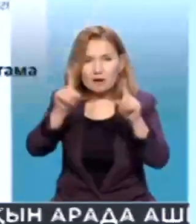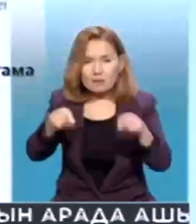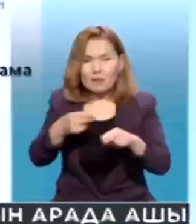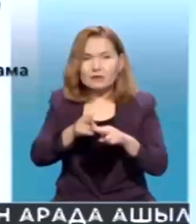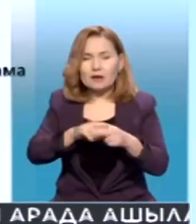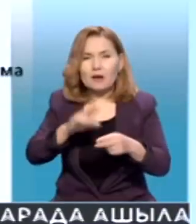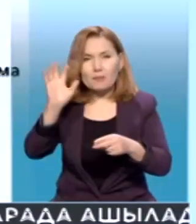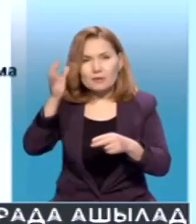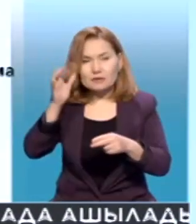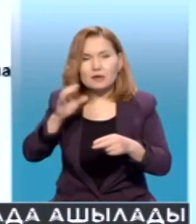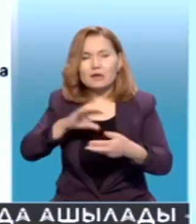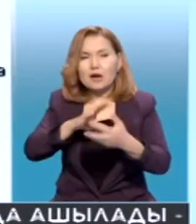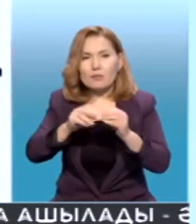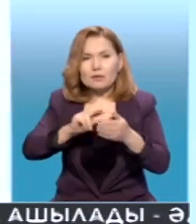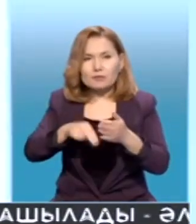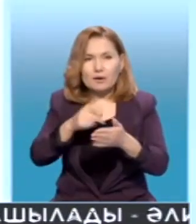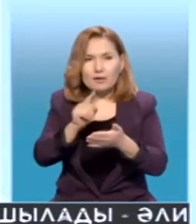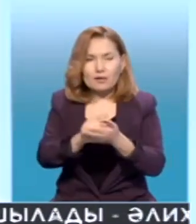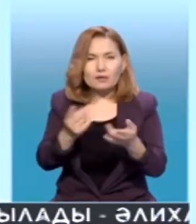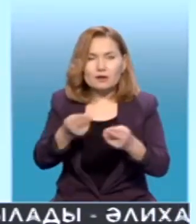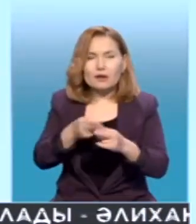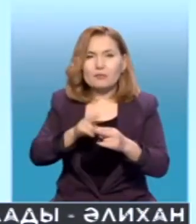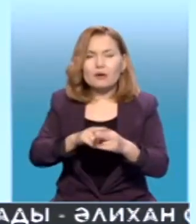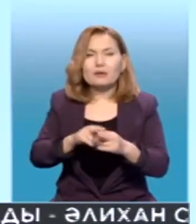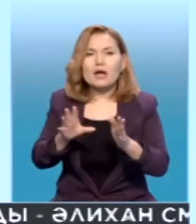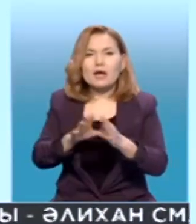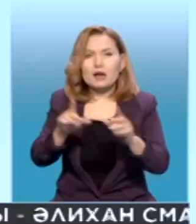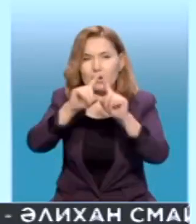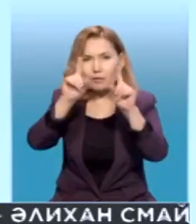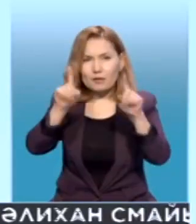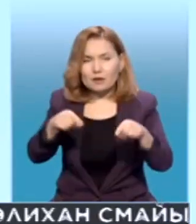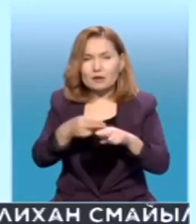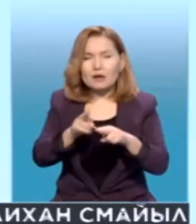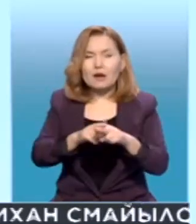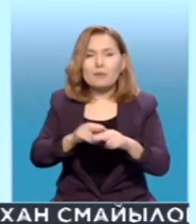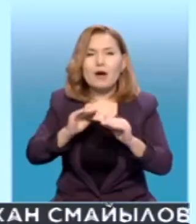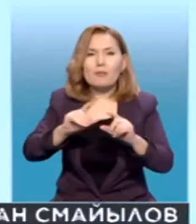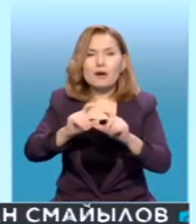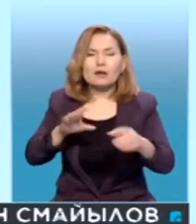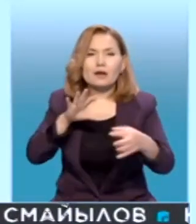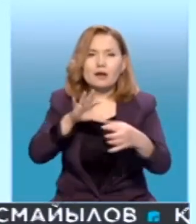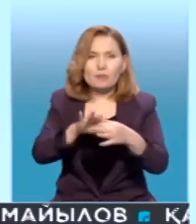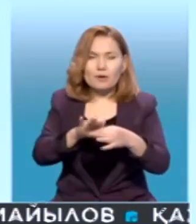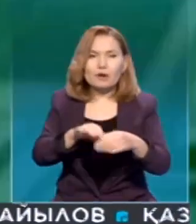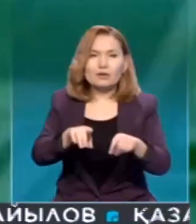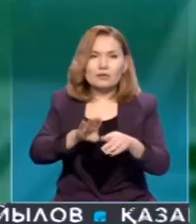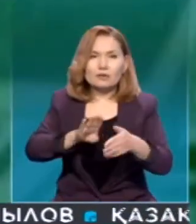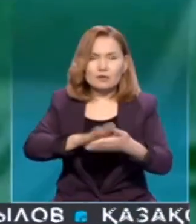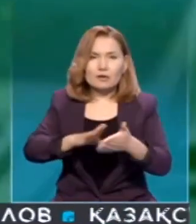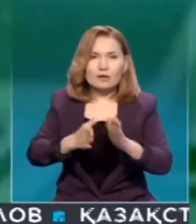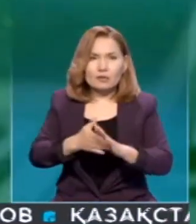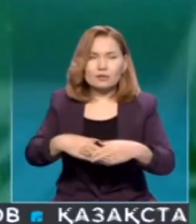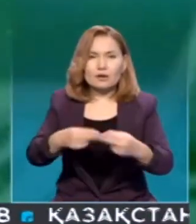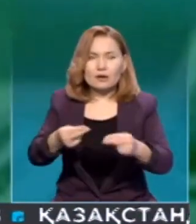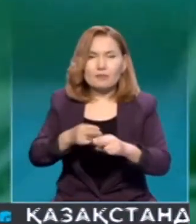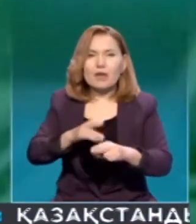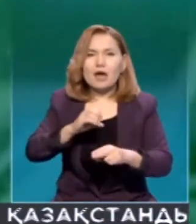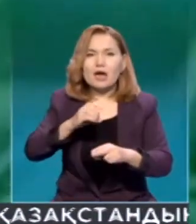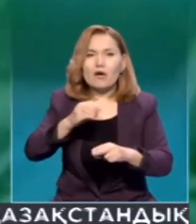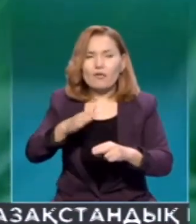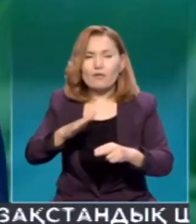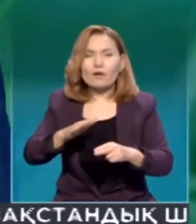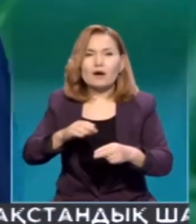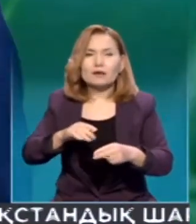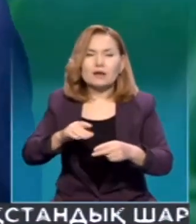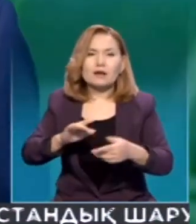педагогикалық консультация қорытындысы. Екіншісі, электрондық жолдаманы балабақшаға тіркеу және шартты жасасу. Сондай-ақ, ЕГОВ мобильді